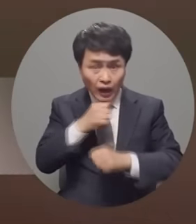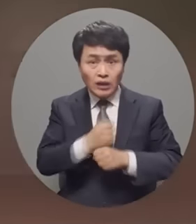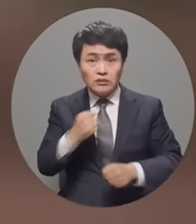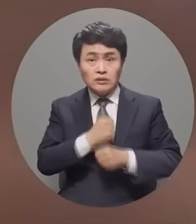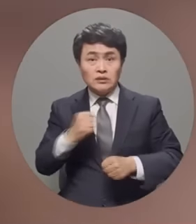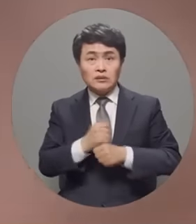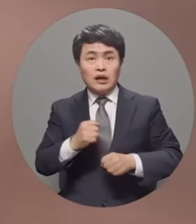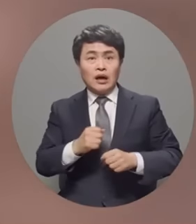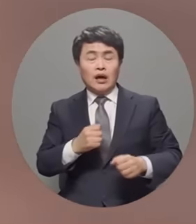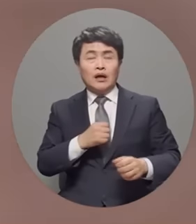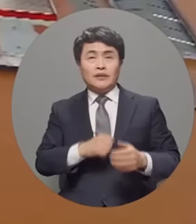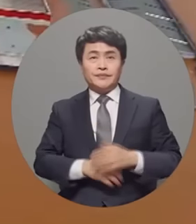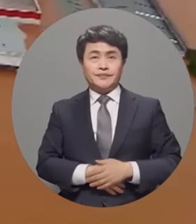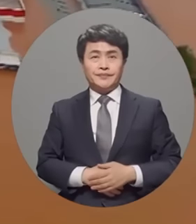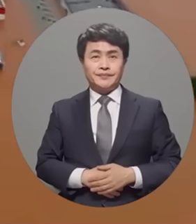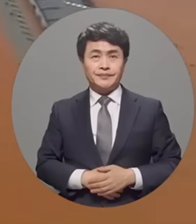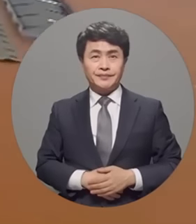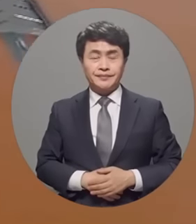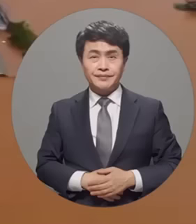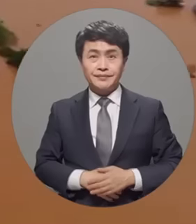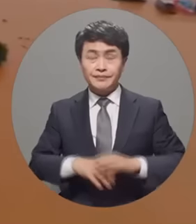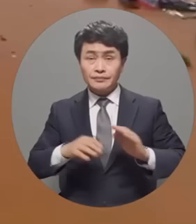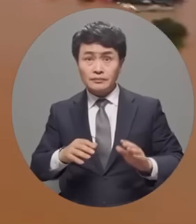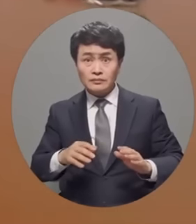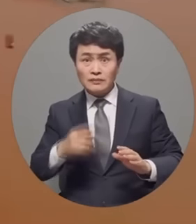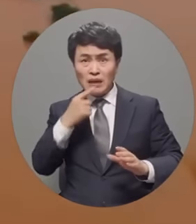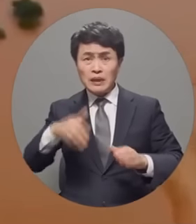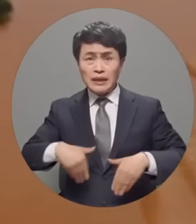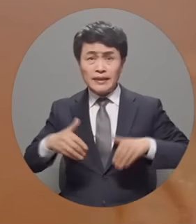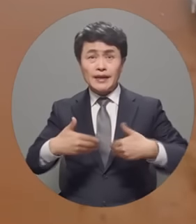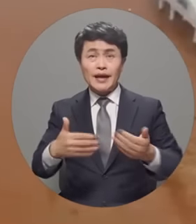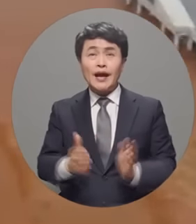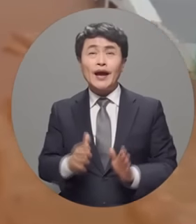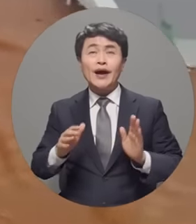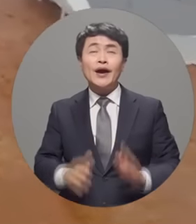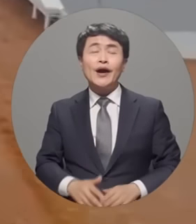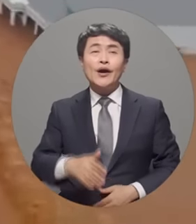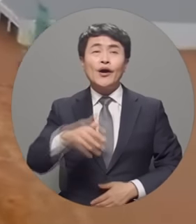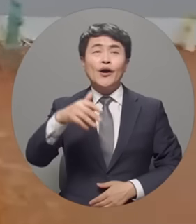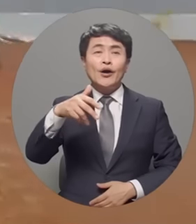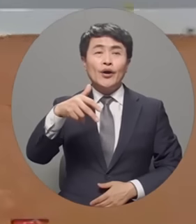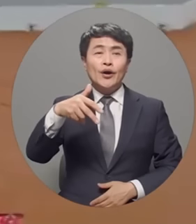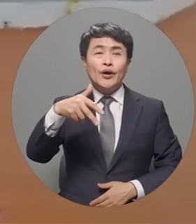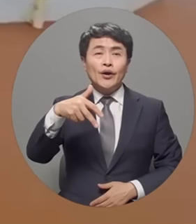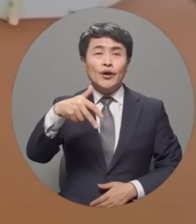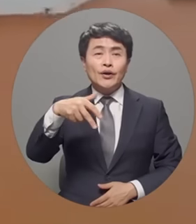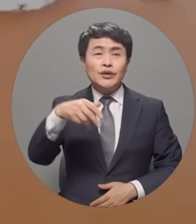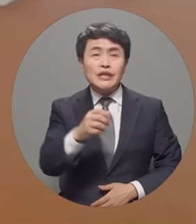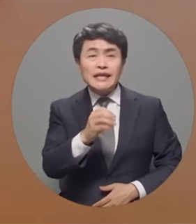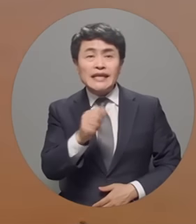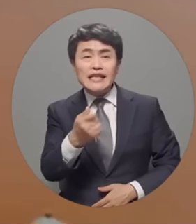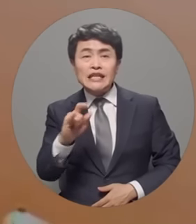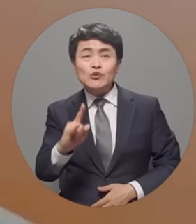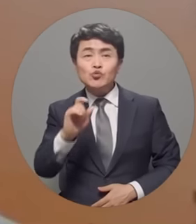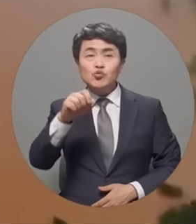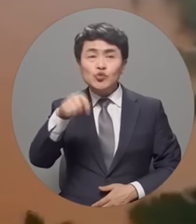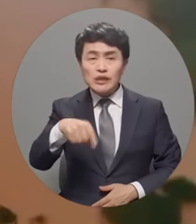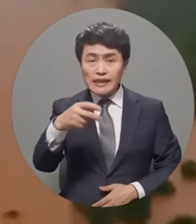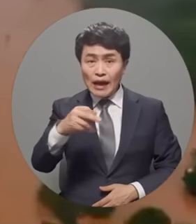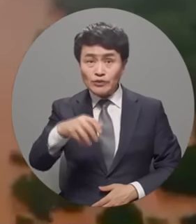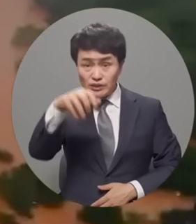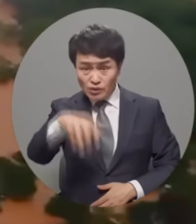운전자들은 망연자실합니다. 브라질 최남단 히우 그란지 두술주에 쏟아진 폭우는 도심 전체를